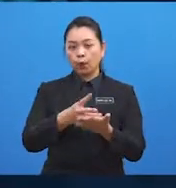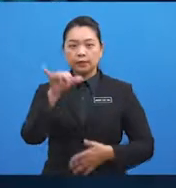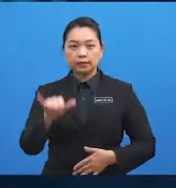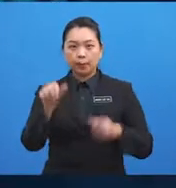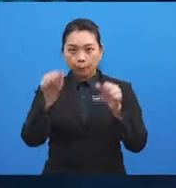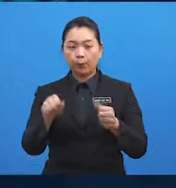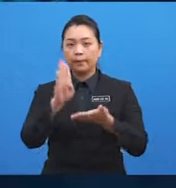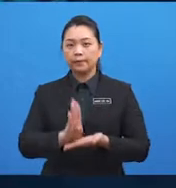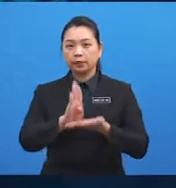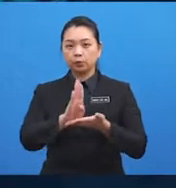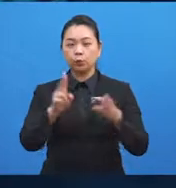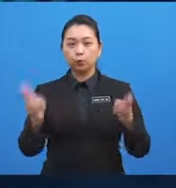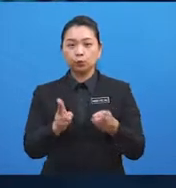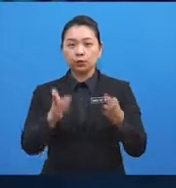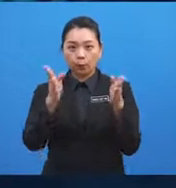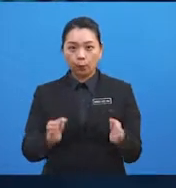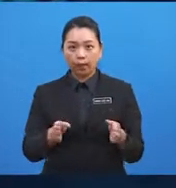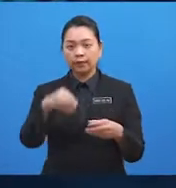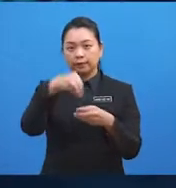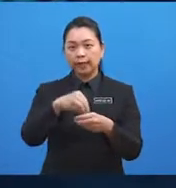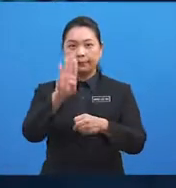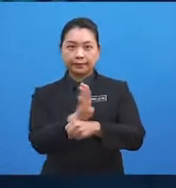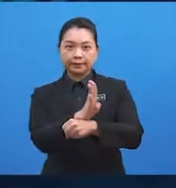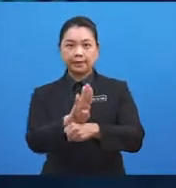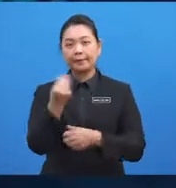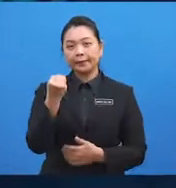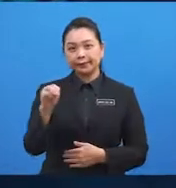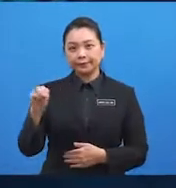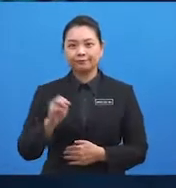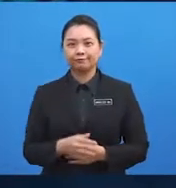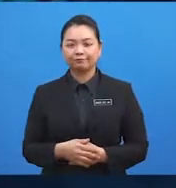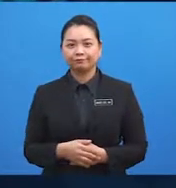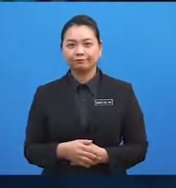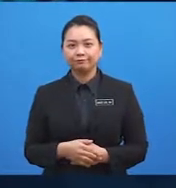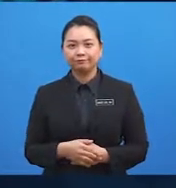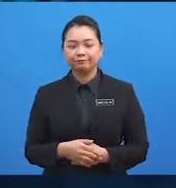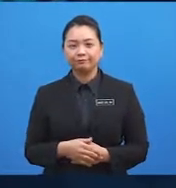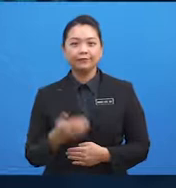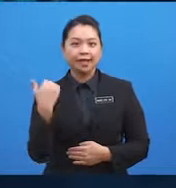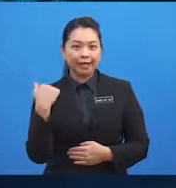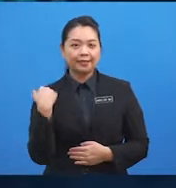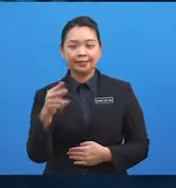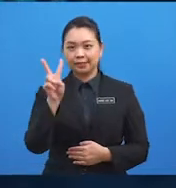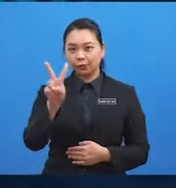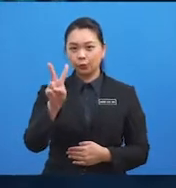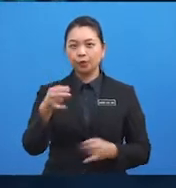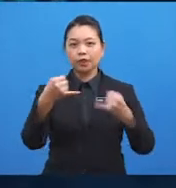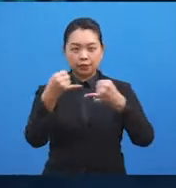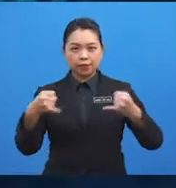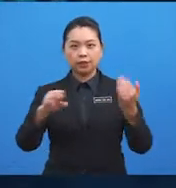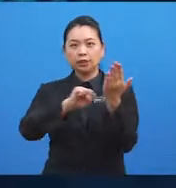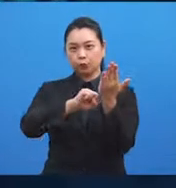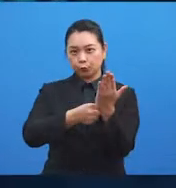membantu usahawan dalam perniagaan mereka. Terdapat dua jenis